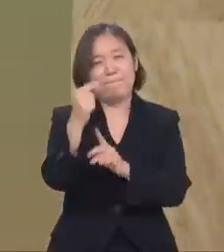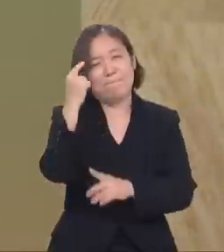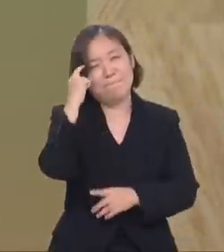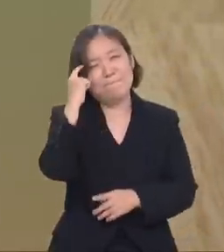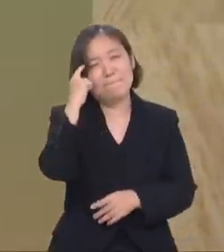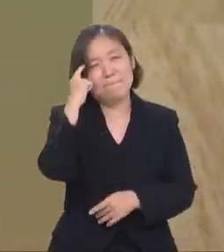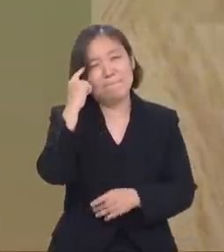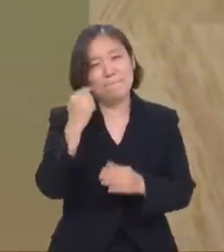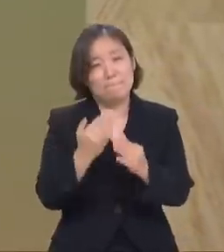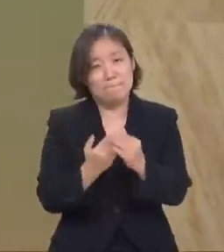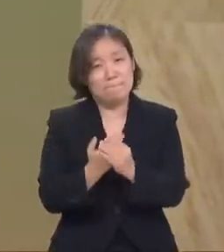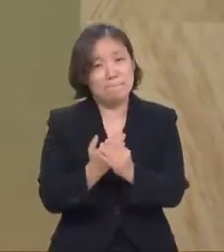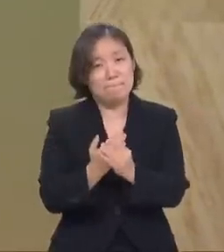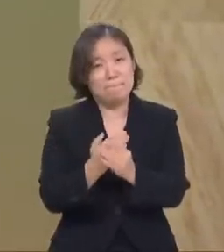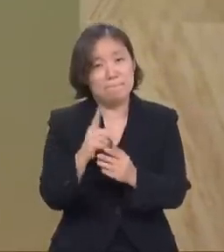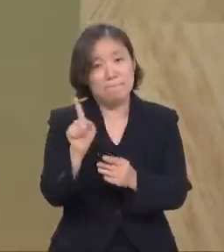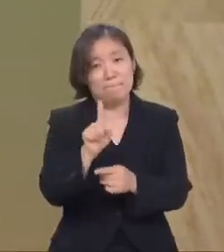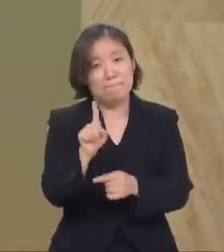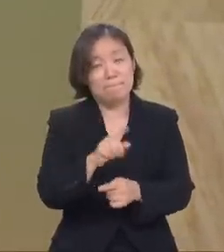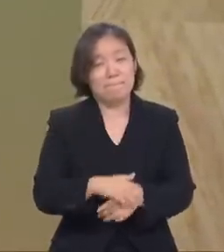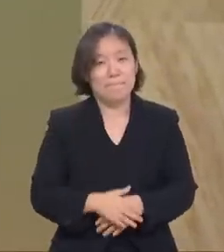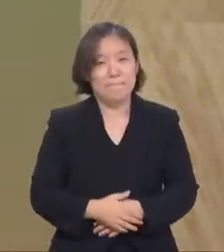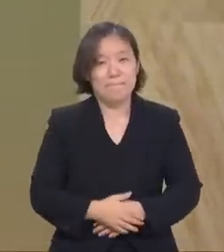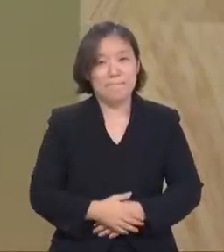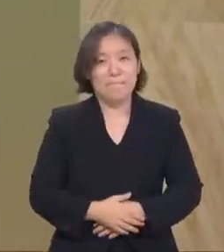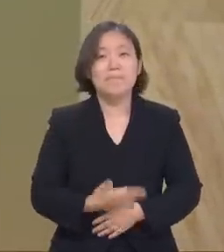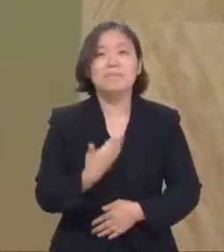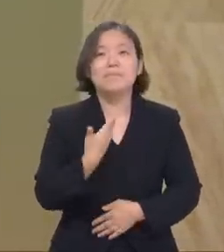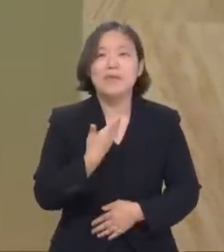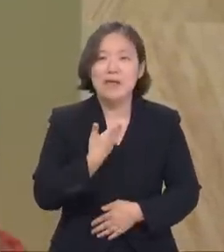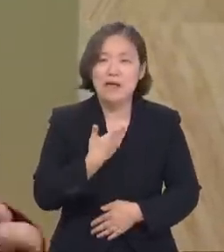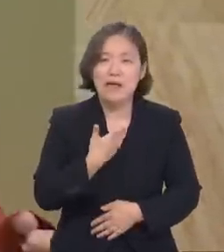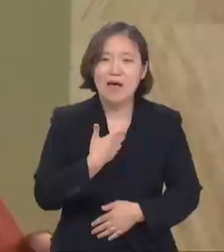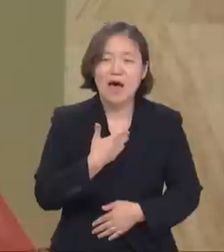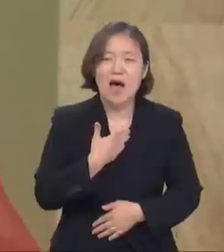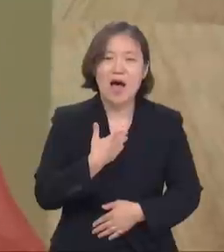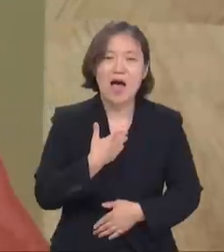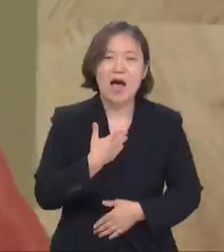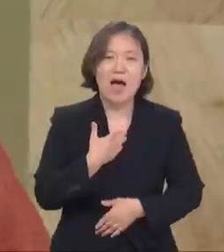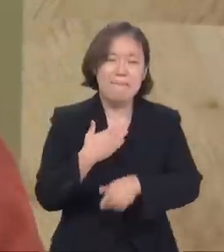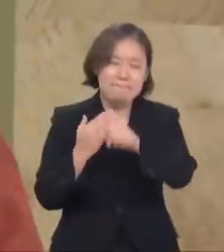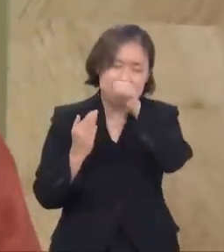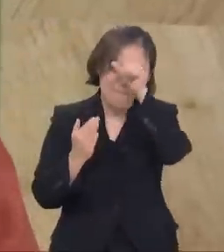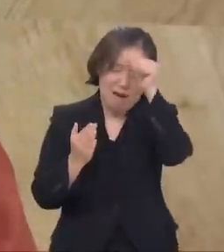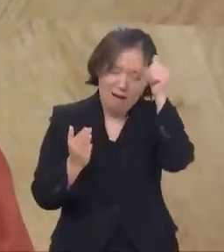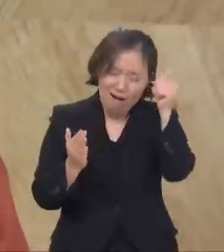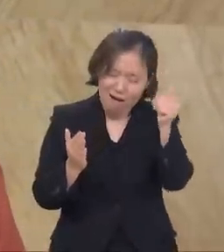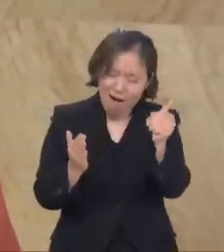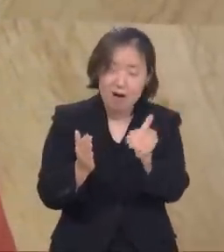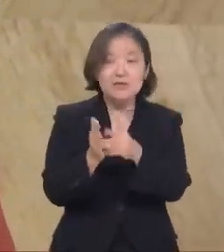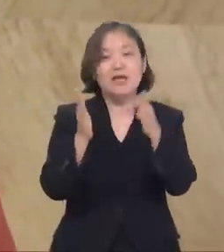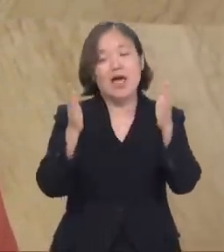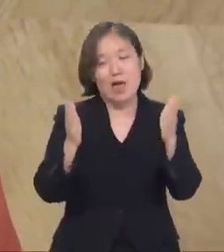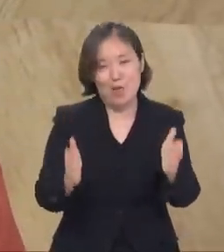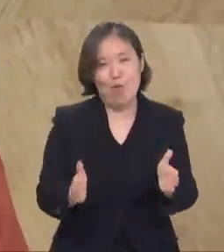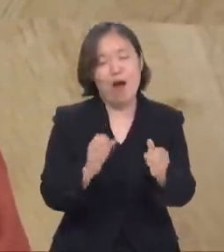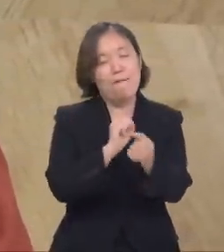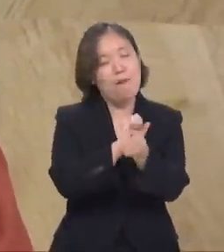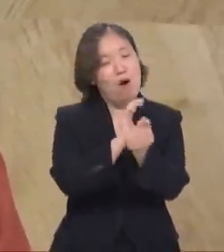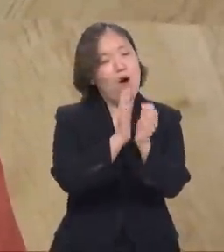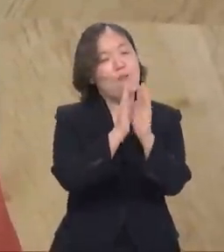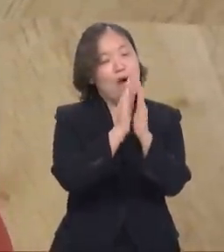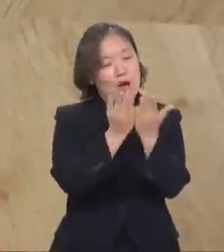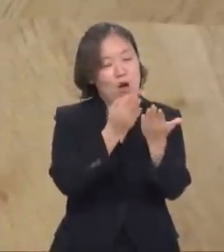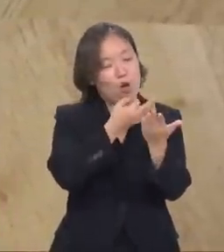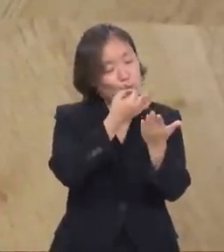이런 생각을 합니다 내가 평생 법화경을 독송하고